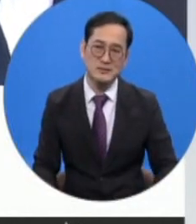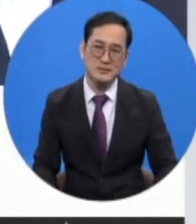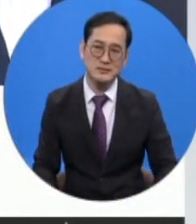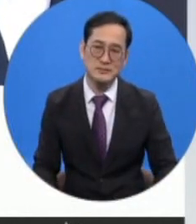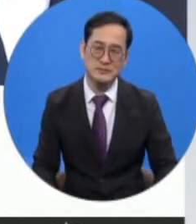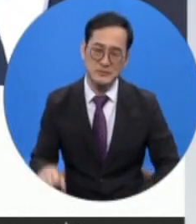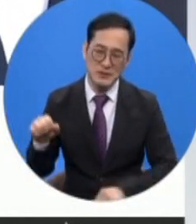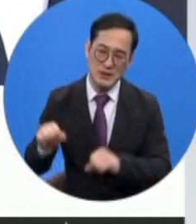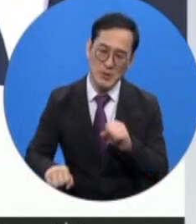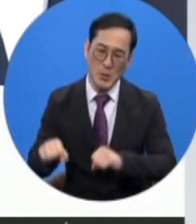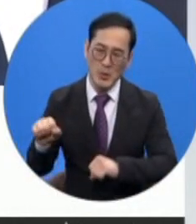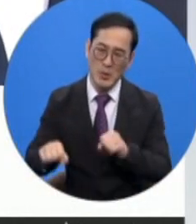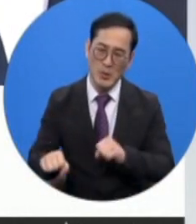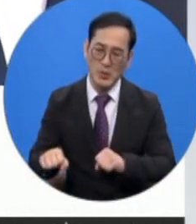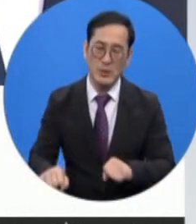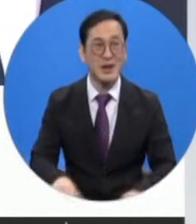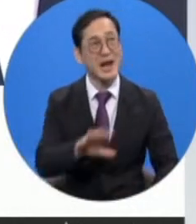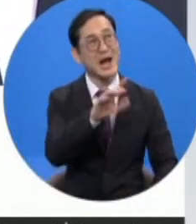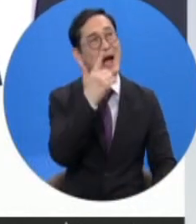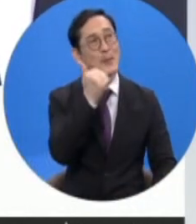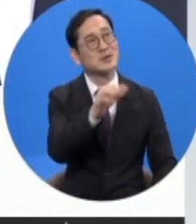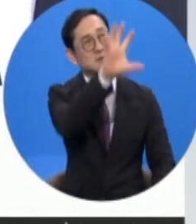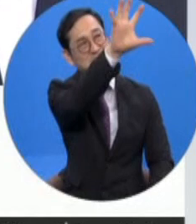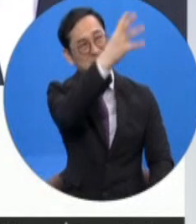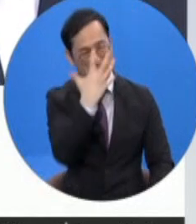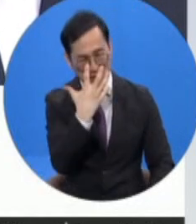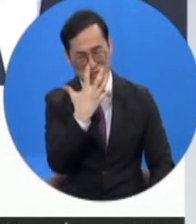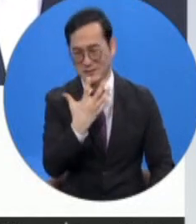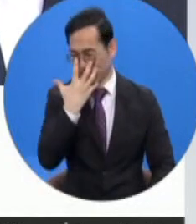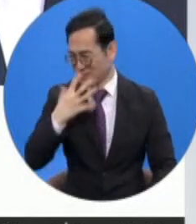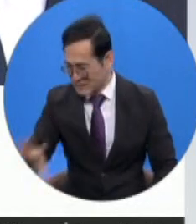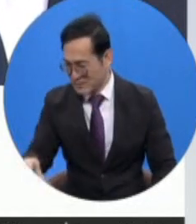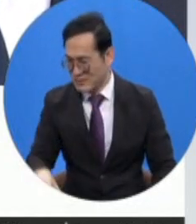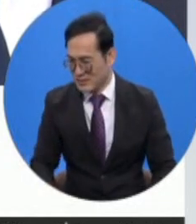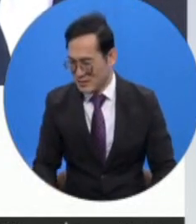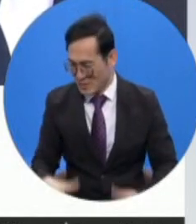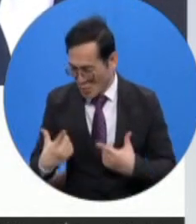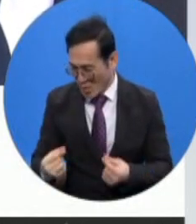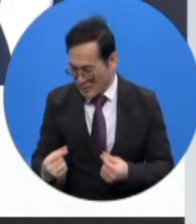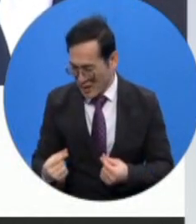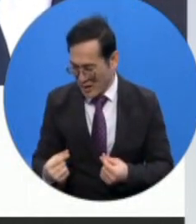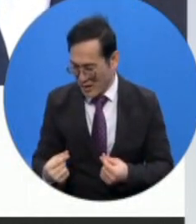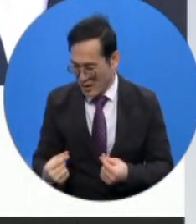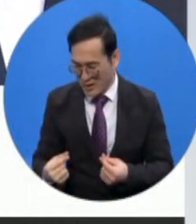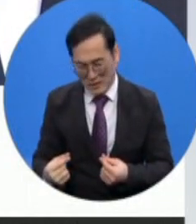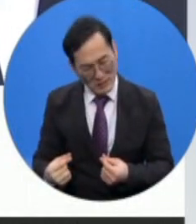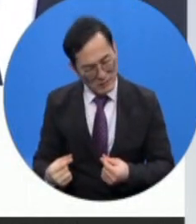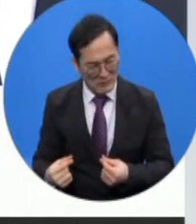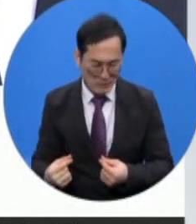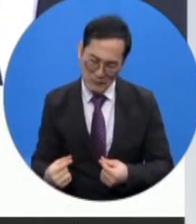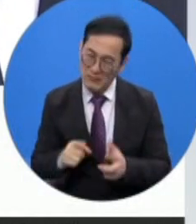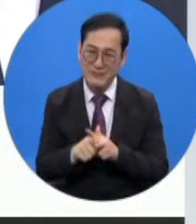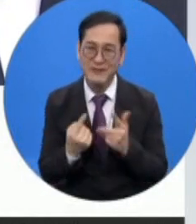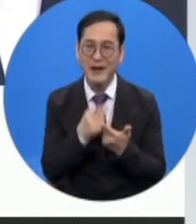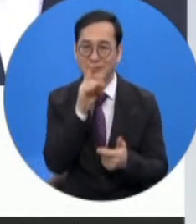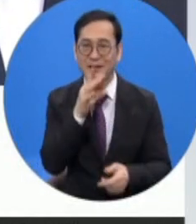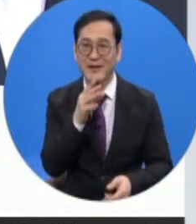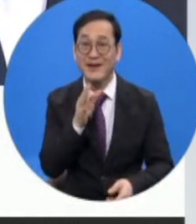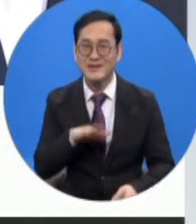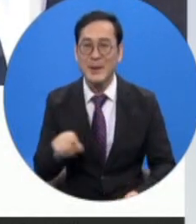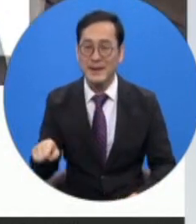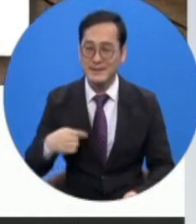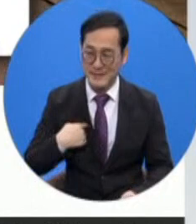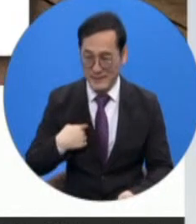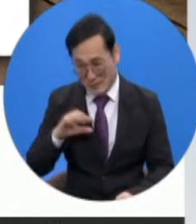하고. 그런데 그렇기 때문에 그 아이들은 어른의 앞모습을 보고 자라는 게 아니고 그 뒷모습을 보고 자라는 거